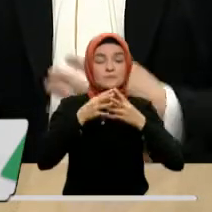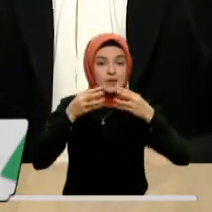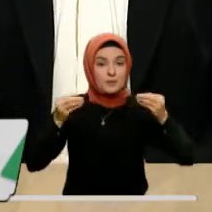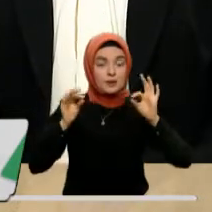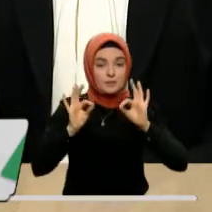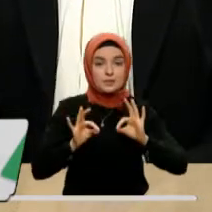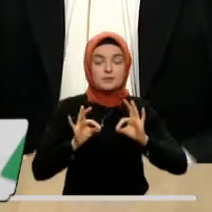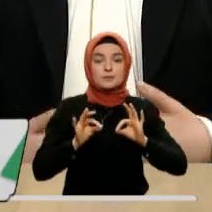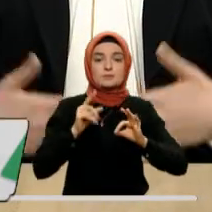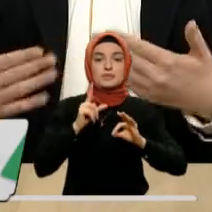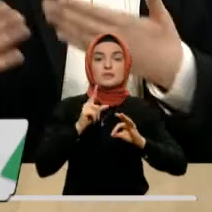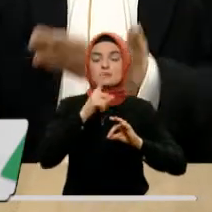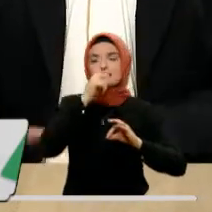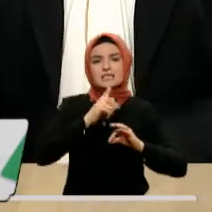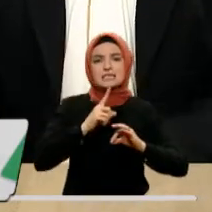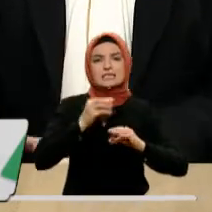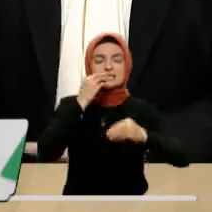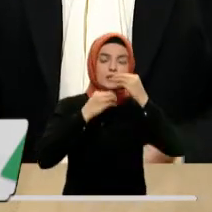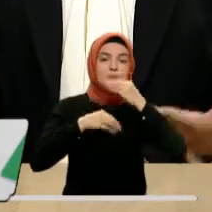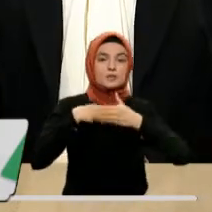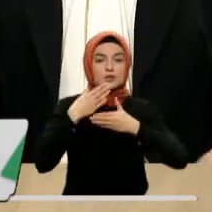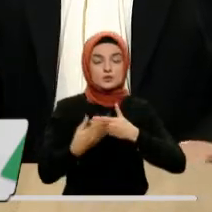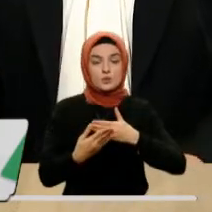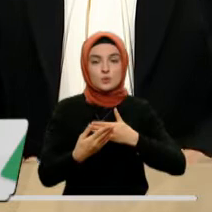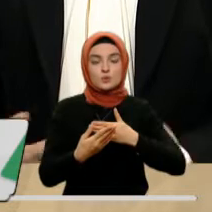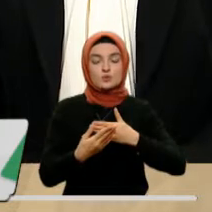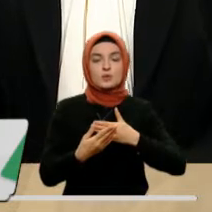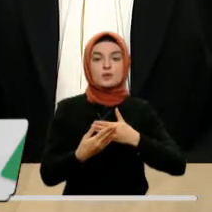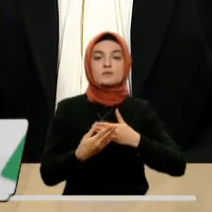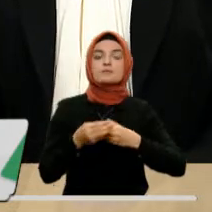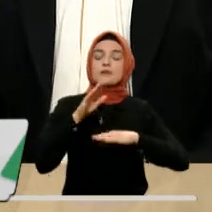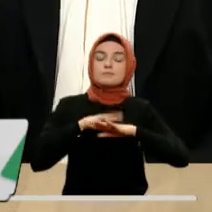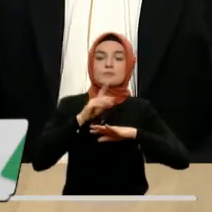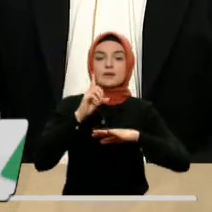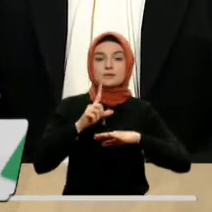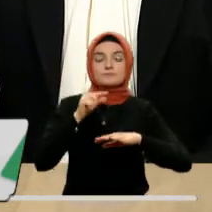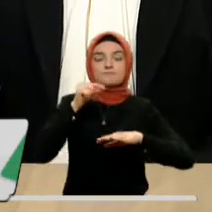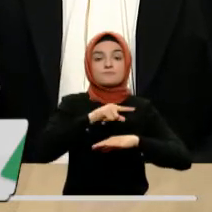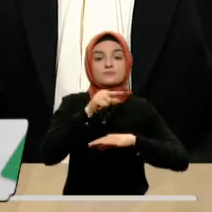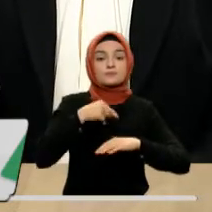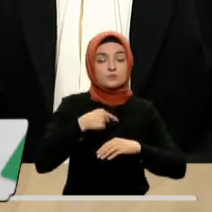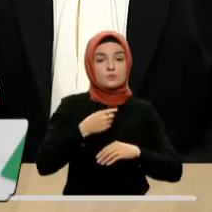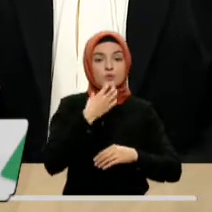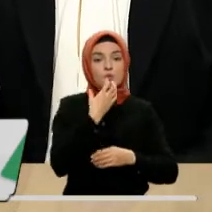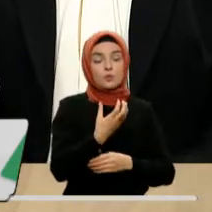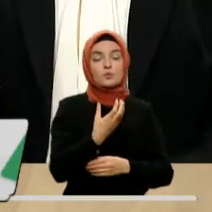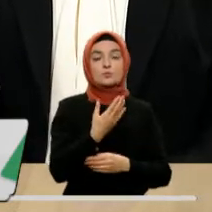tadımını ilk yaptırırken sonra tabii ki diğer her şeyden tadacak. O dönem tadım evresi. Biz aslında böyle bir öneride bulunuruz. Bunun sebebi